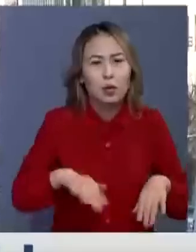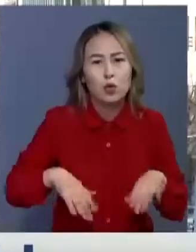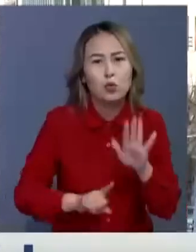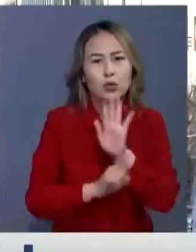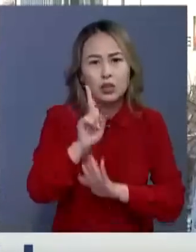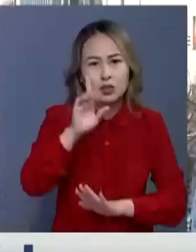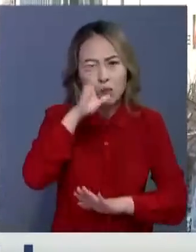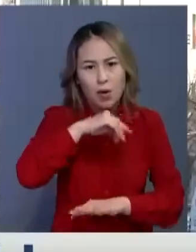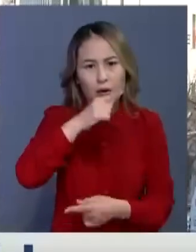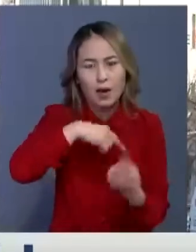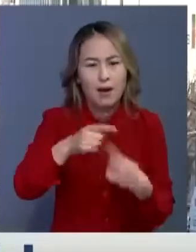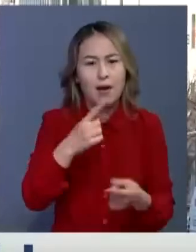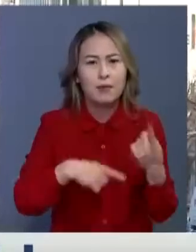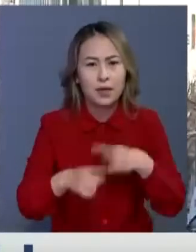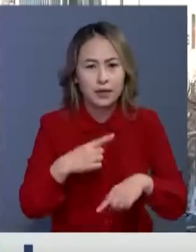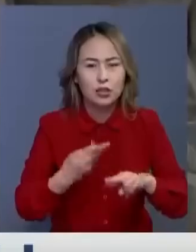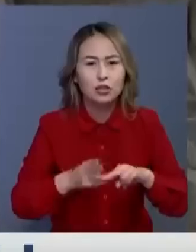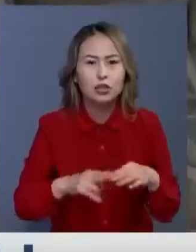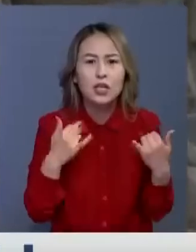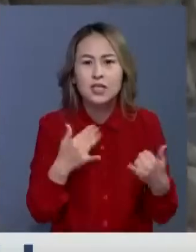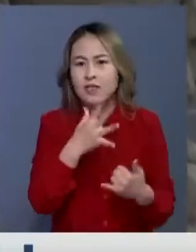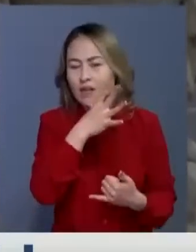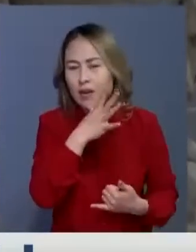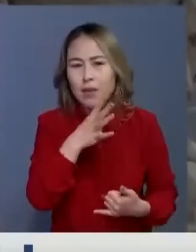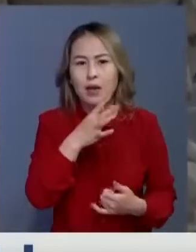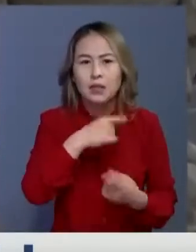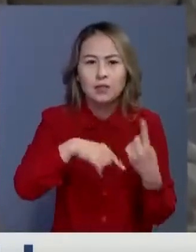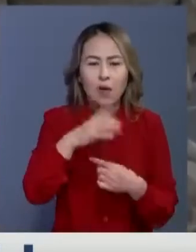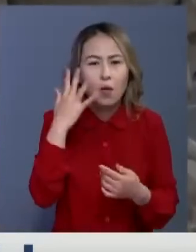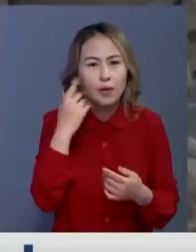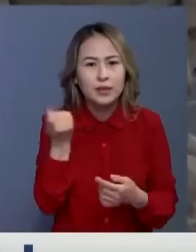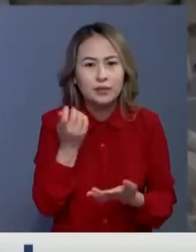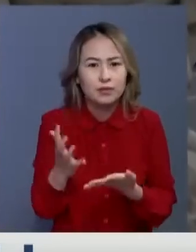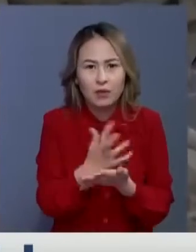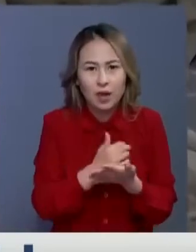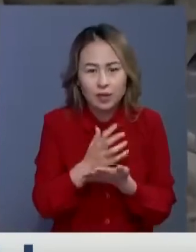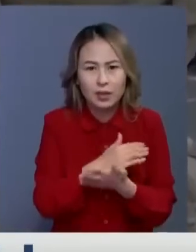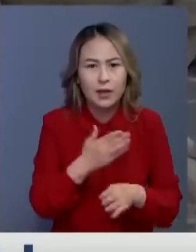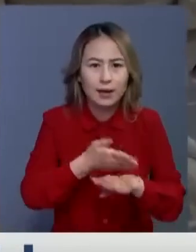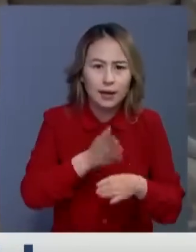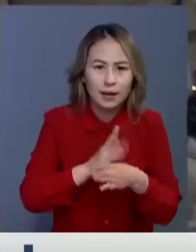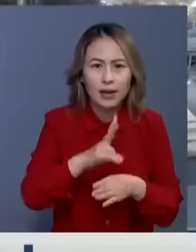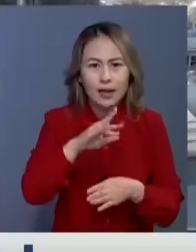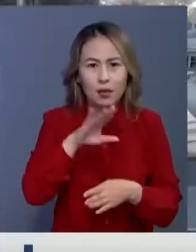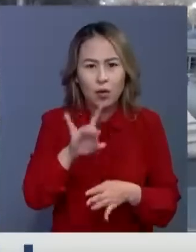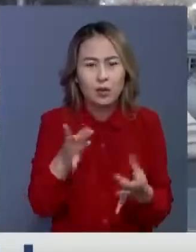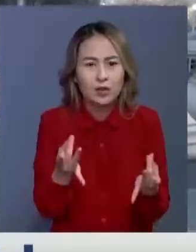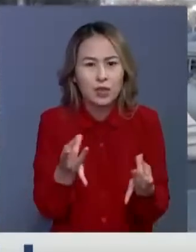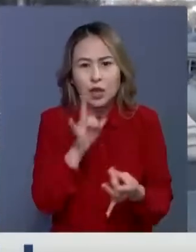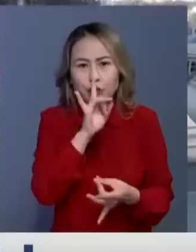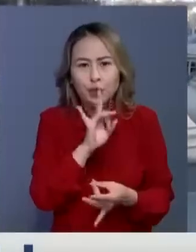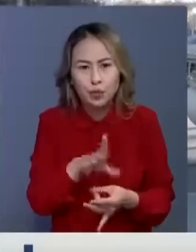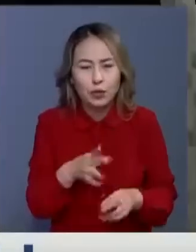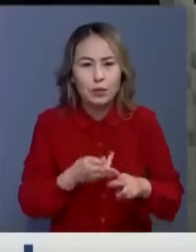деңгейіне қайтып келе алады дейді. Бұл бір мәселе. Одан бөлек фермерлер егін жиналса, ликер мен араққа қажетті шикізат та болмайды. Сөйтіп